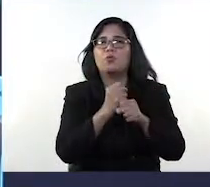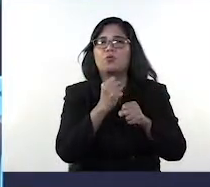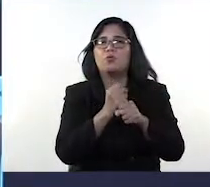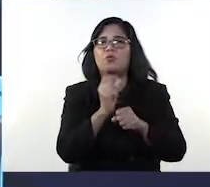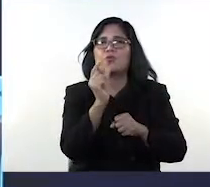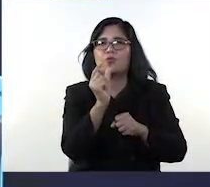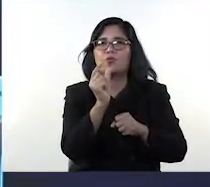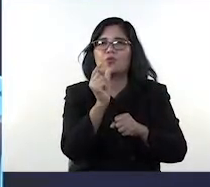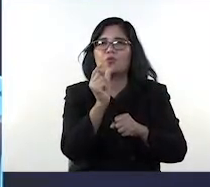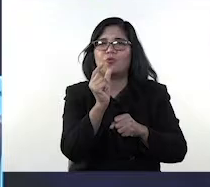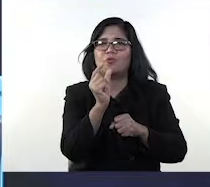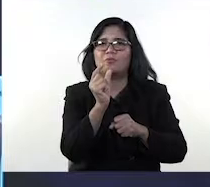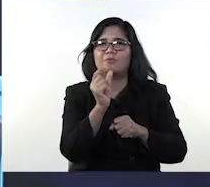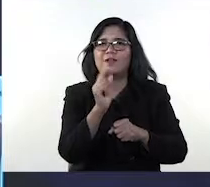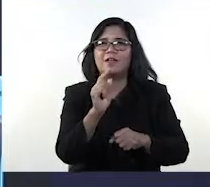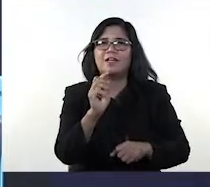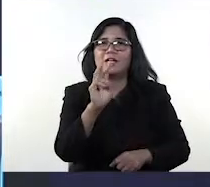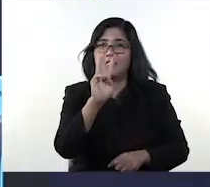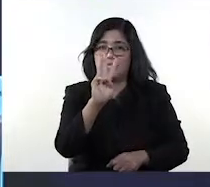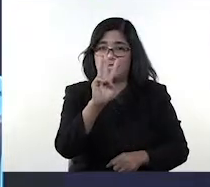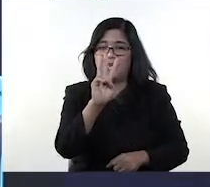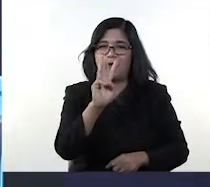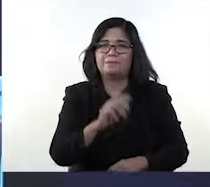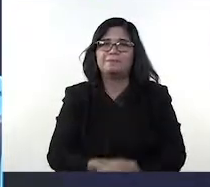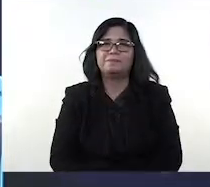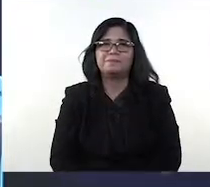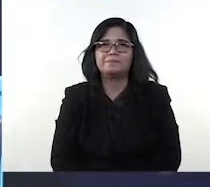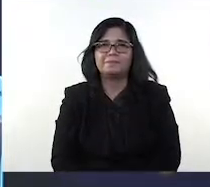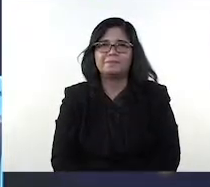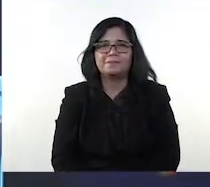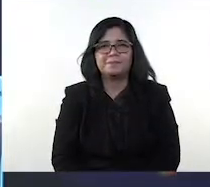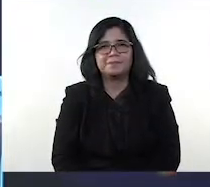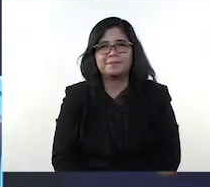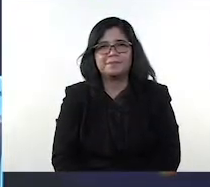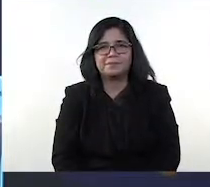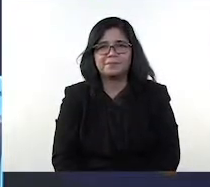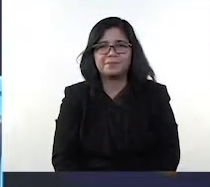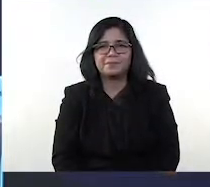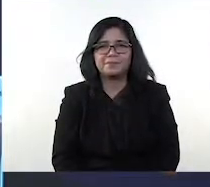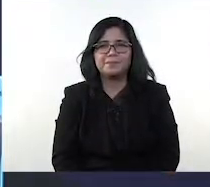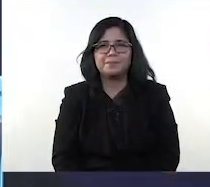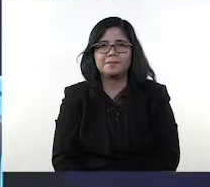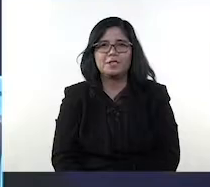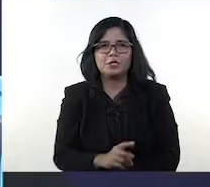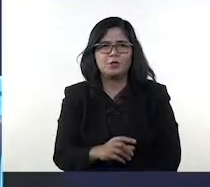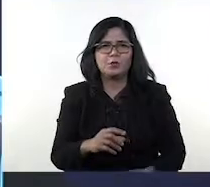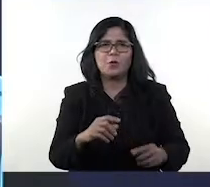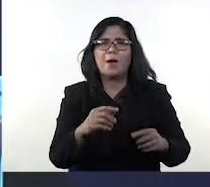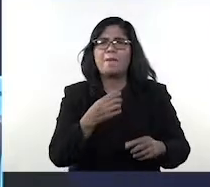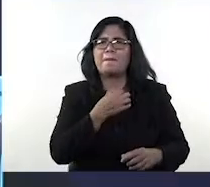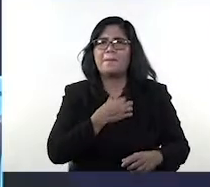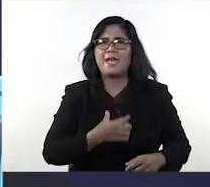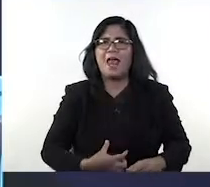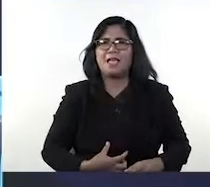Hai guys pakai drummer kalau hanya promo yang pertama saya bilang FTI Hai itu medali di